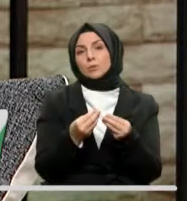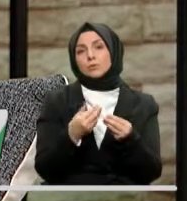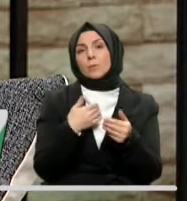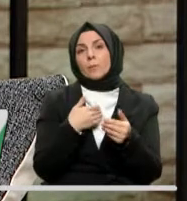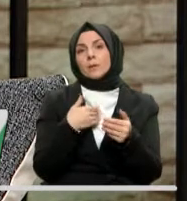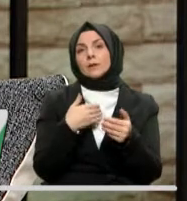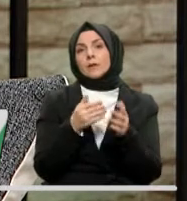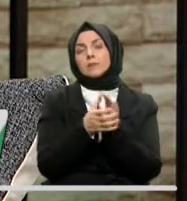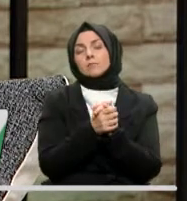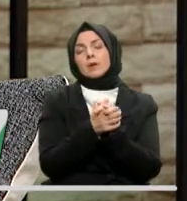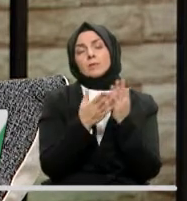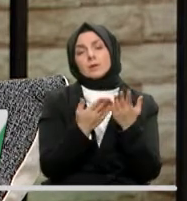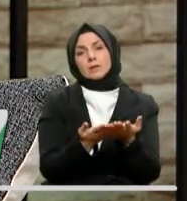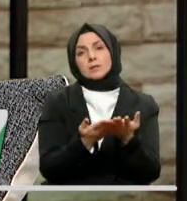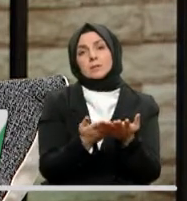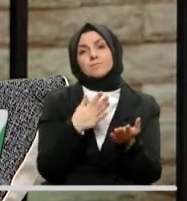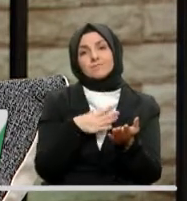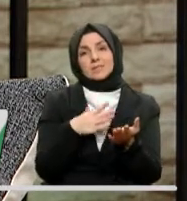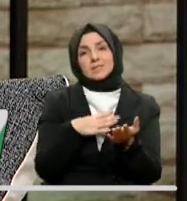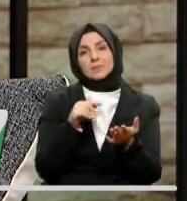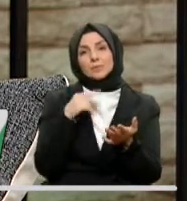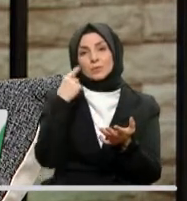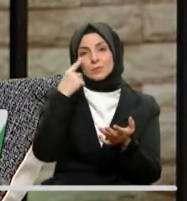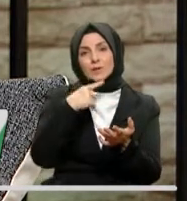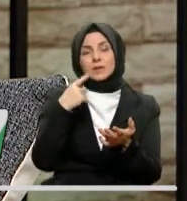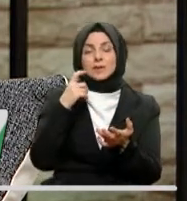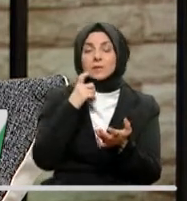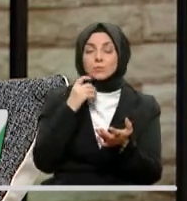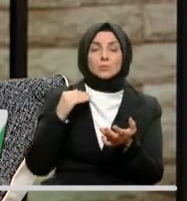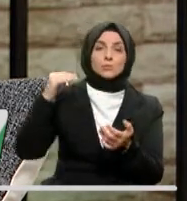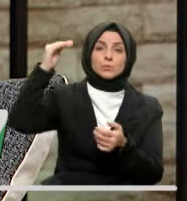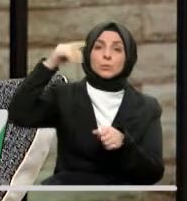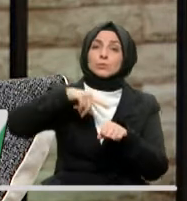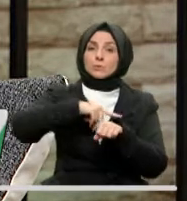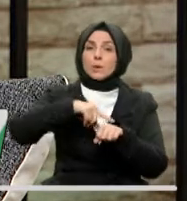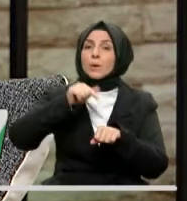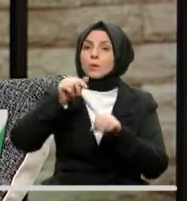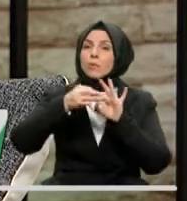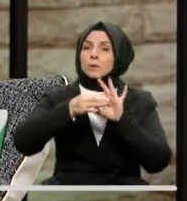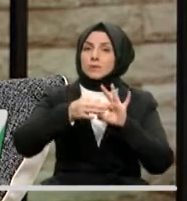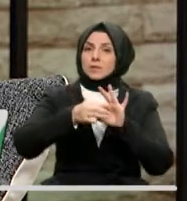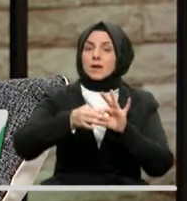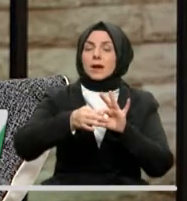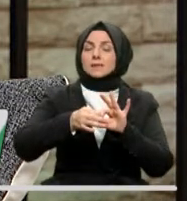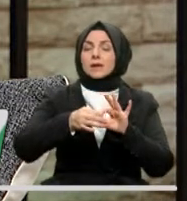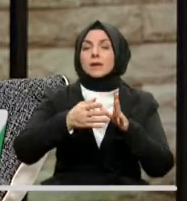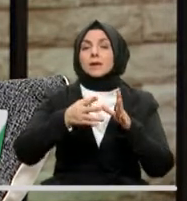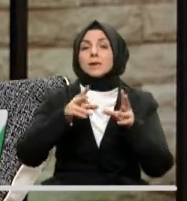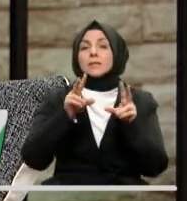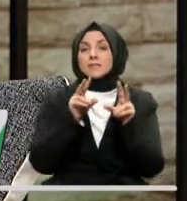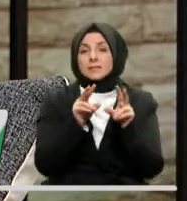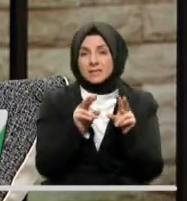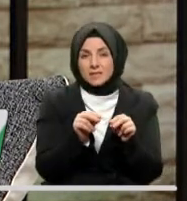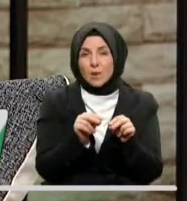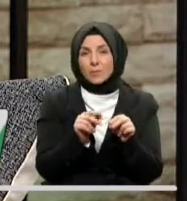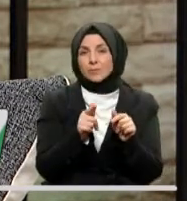o yüzden şey yetişkinliğe geldiğimizde dediğim gibi yani o ilişkilerde tamamen çıkarsa tamamen koşulsuz